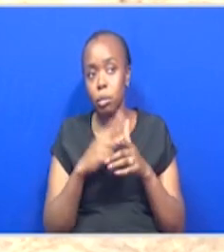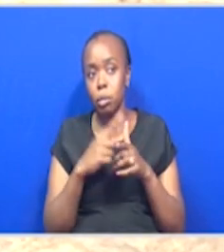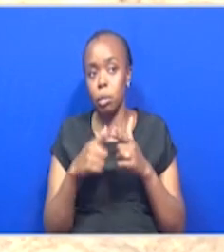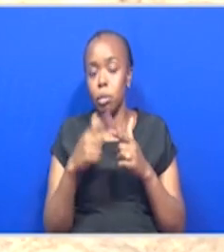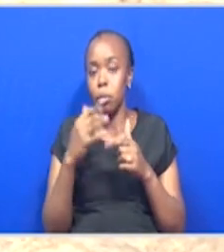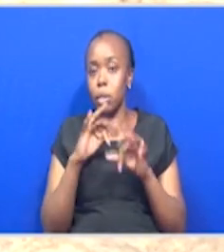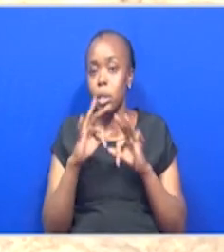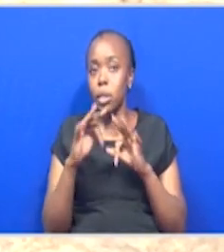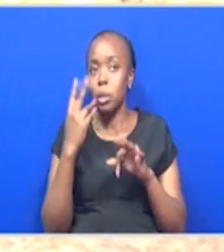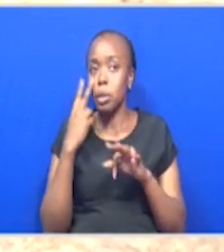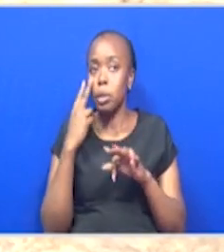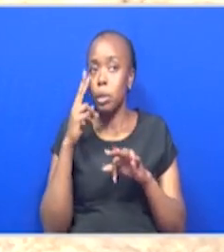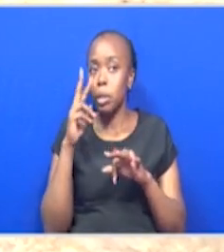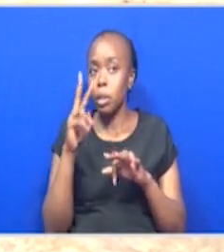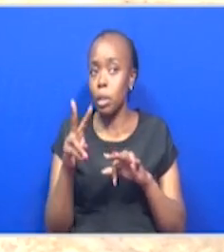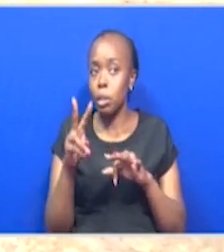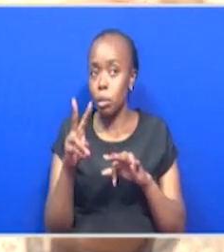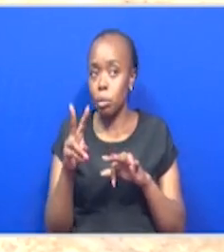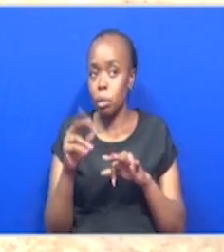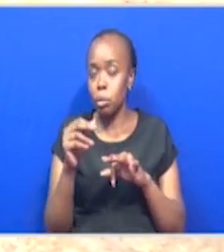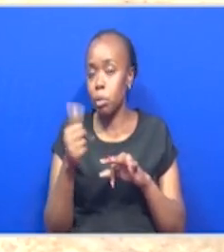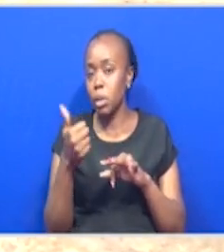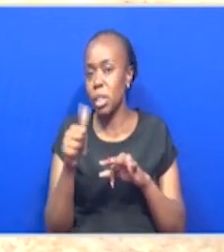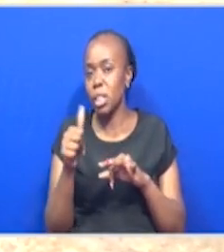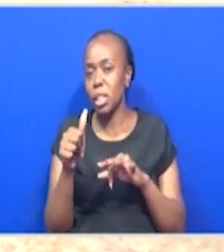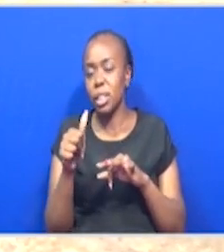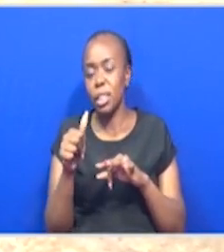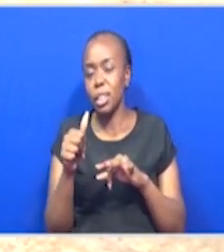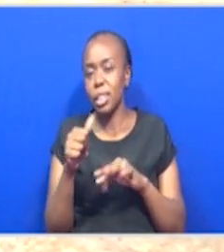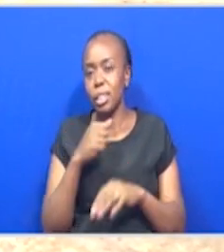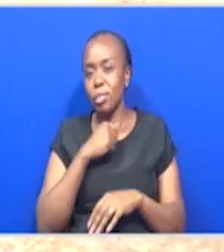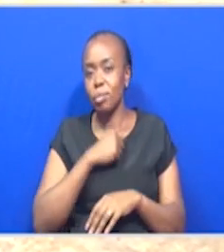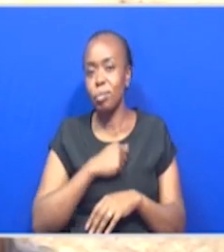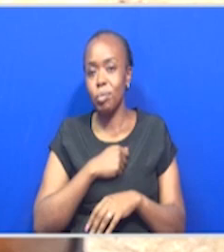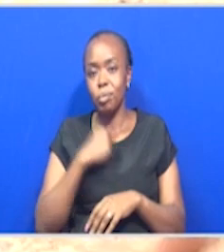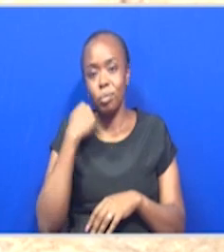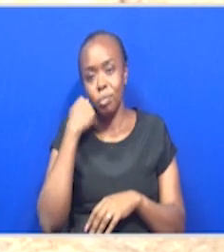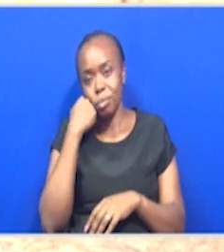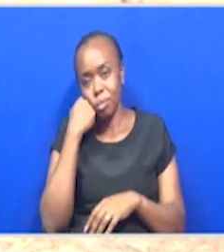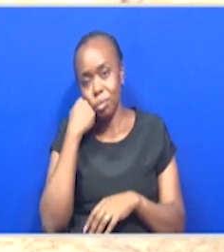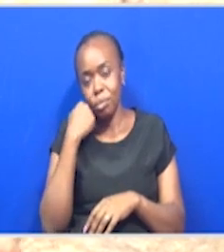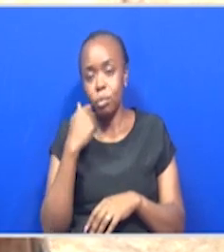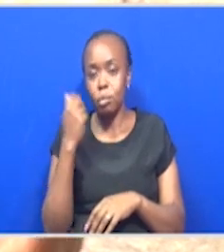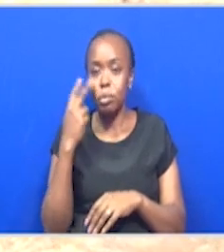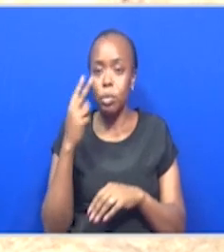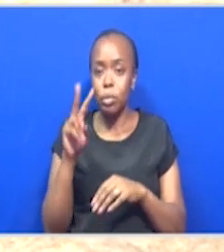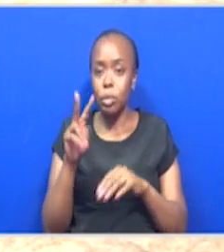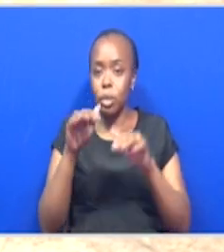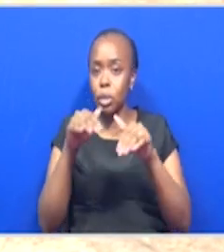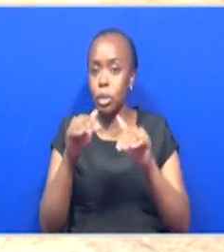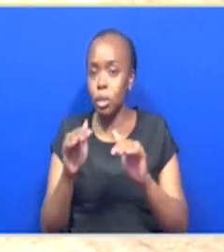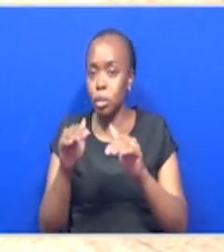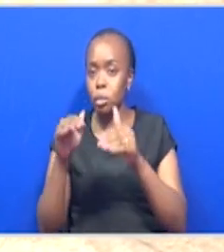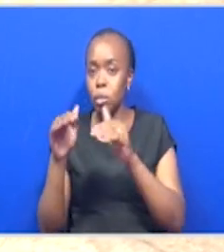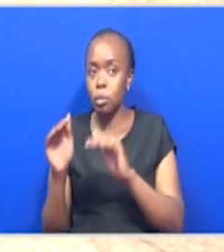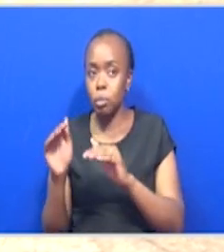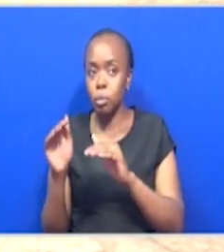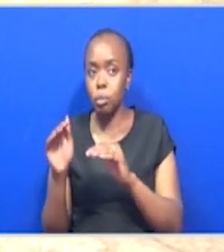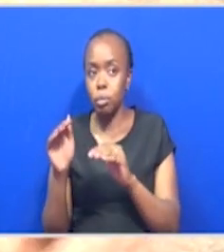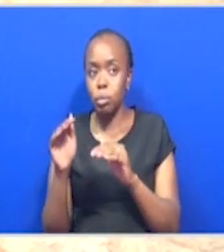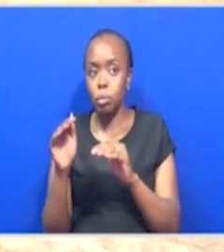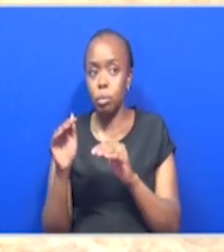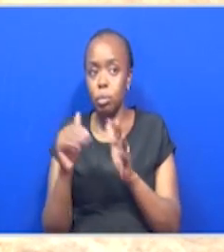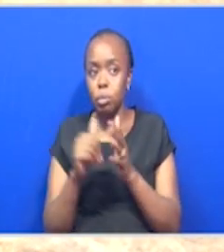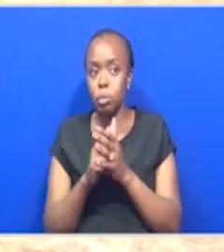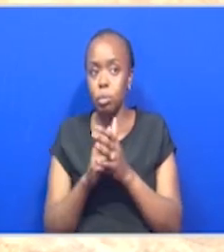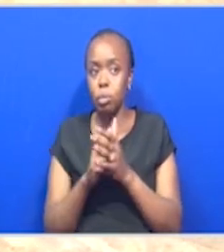nikiona tu hapo bado ninaomboleza tu. Nikiangalia hizo kaburi nini